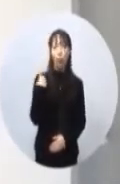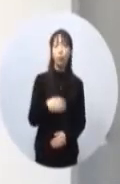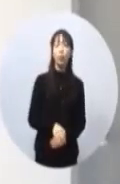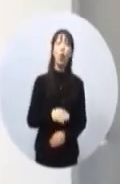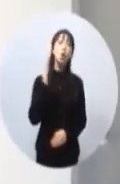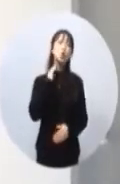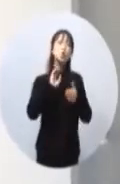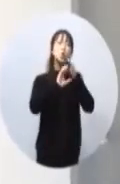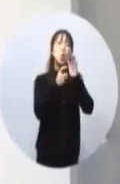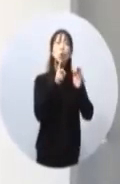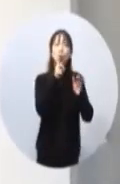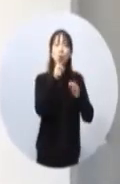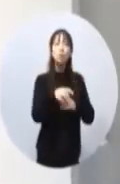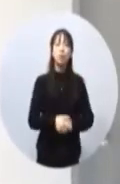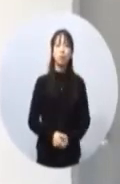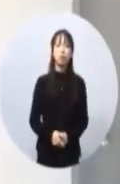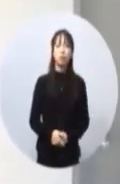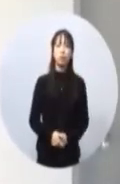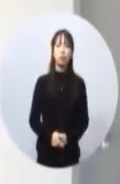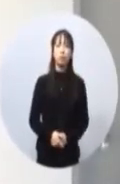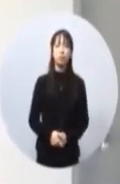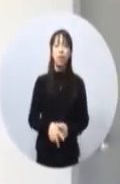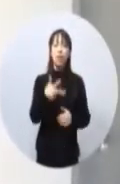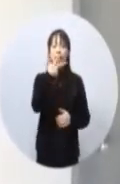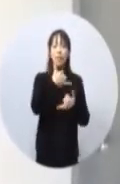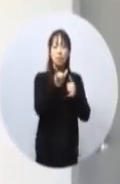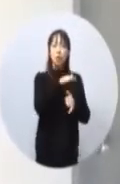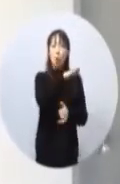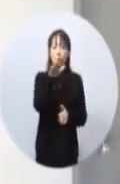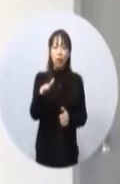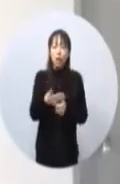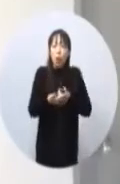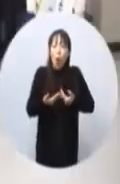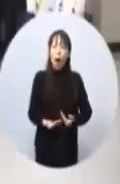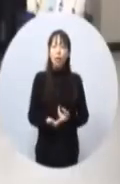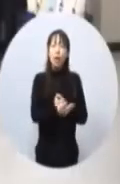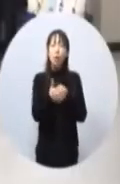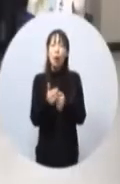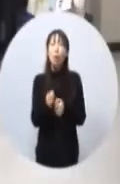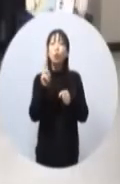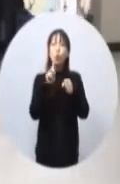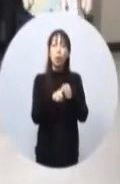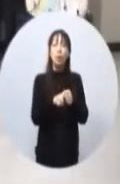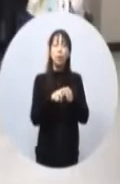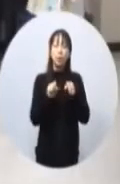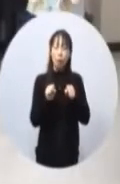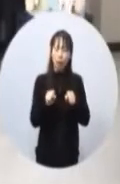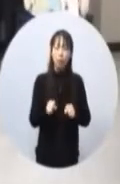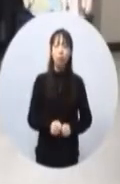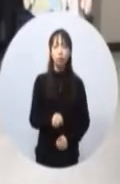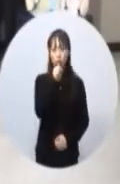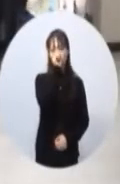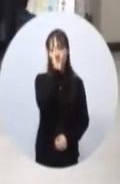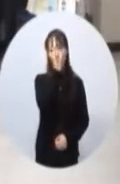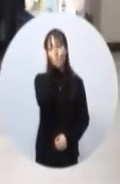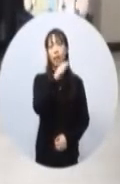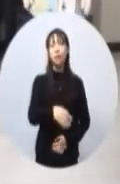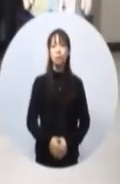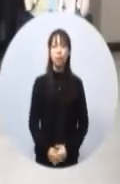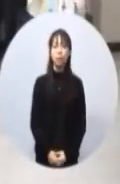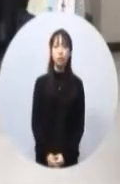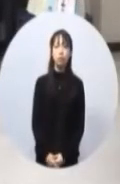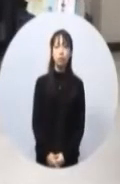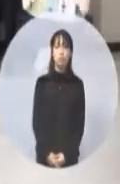を守るため尽力したいと思います宜しくお願いしますそれではよろしくお願いします